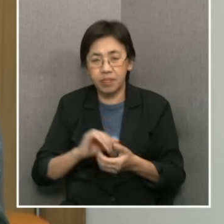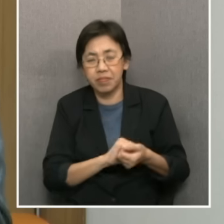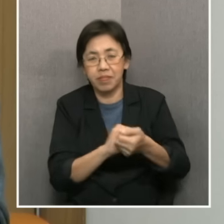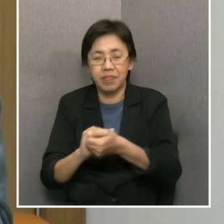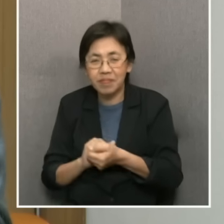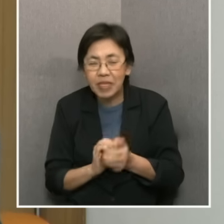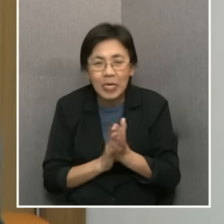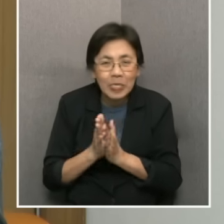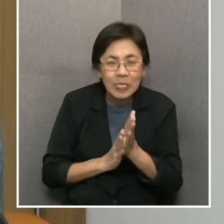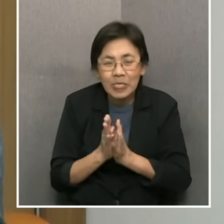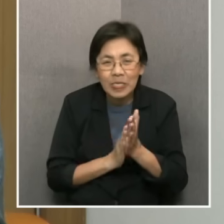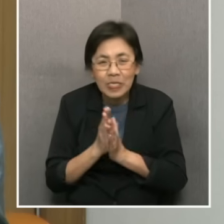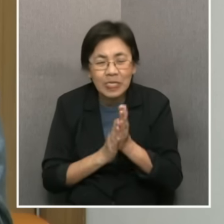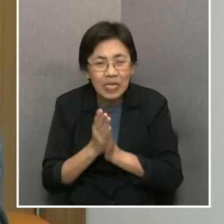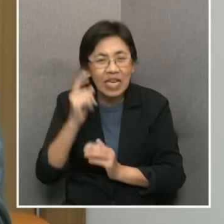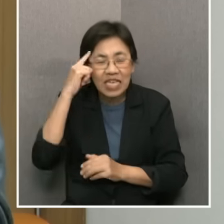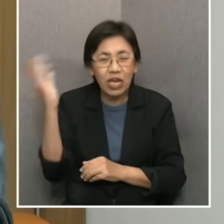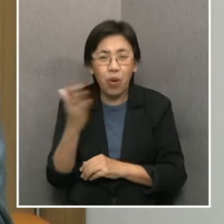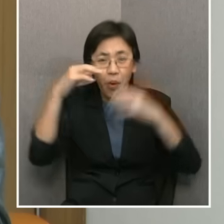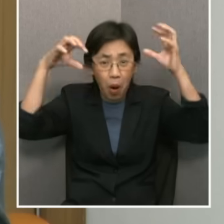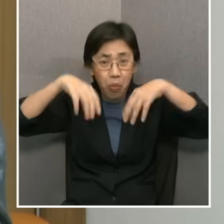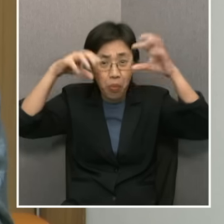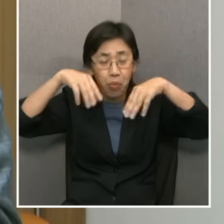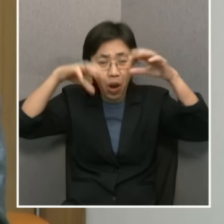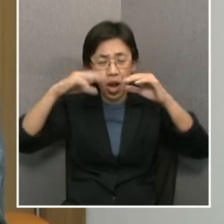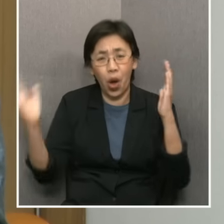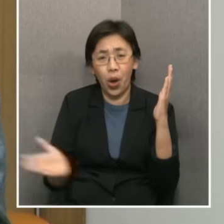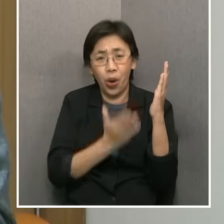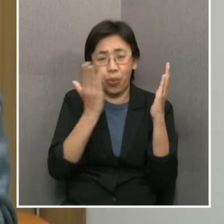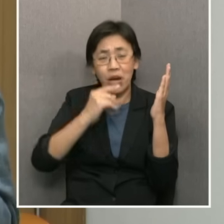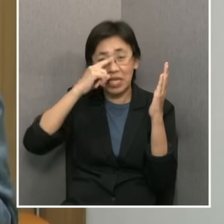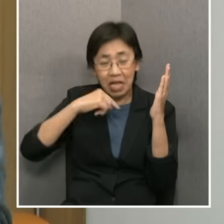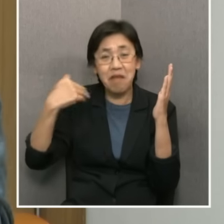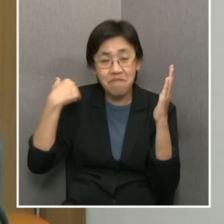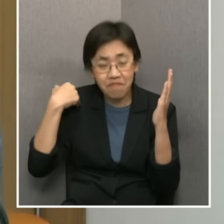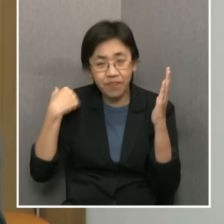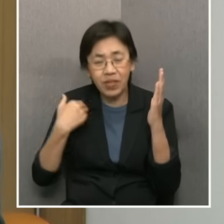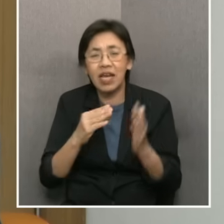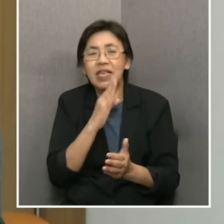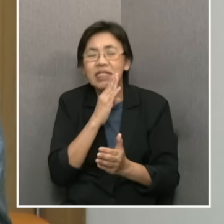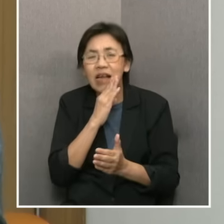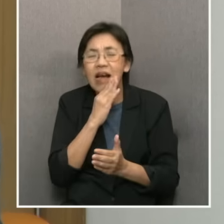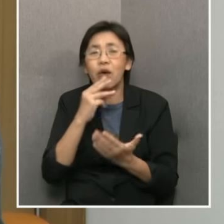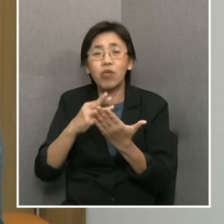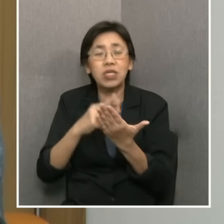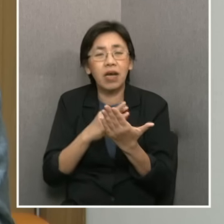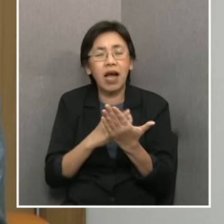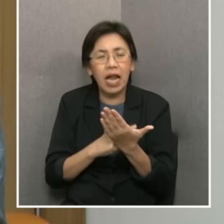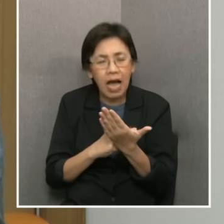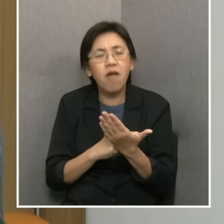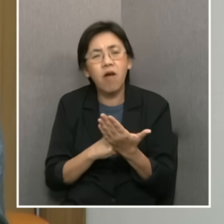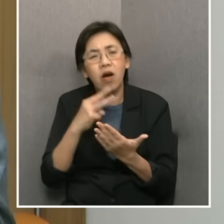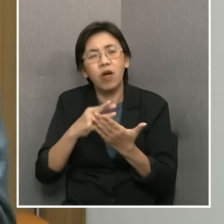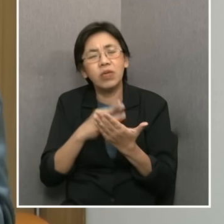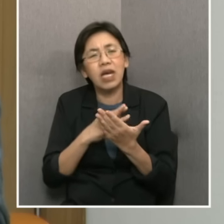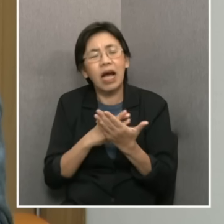าสรุปแล้วจะมีพายุที่จะเคลื่อนเข้ามาที่เมืองไทยหรือไม่ซึ่งตามหลักการแล้วอาจารย์ก็เน้นย้ำภาพที่ชัดเจนนะ